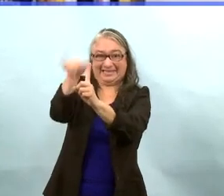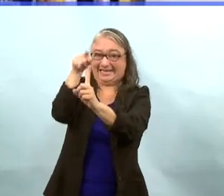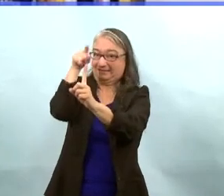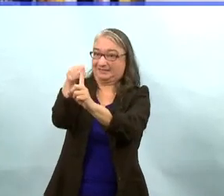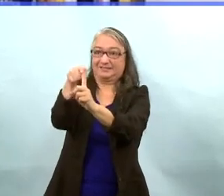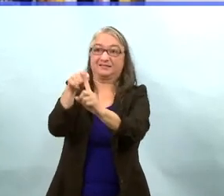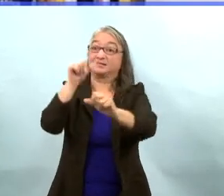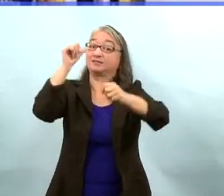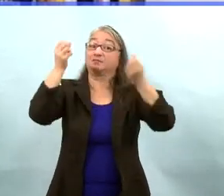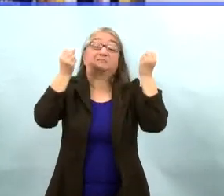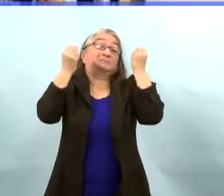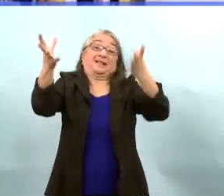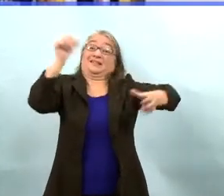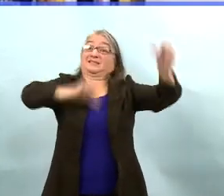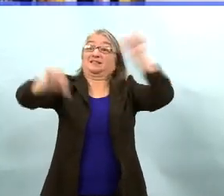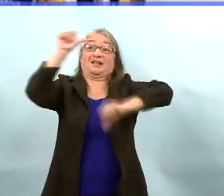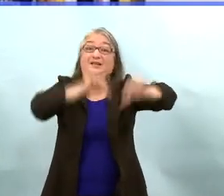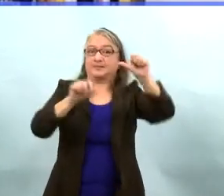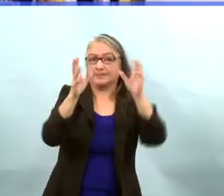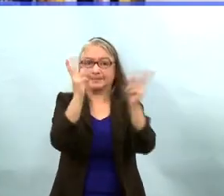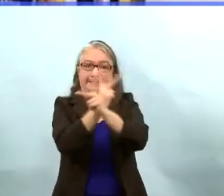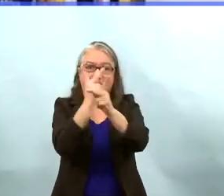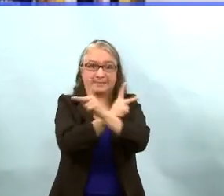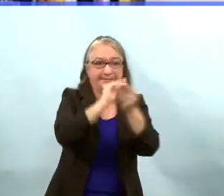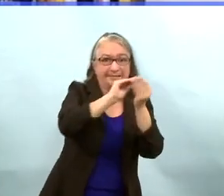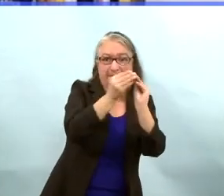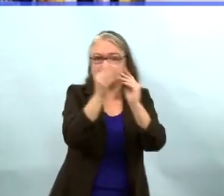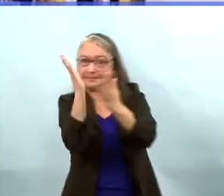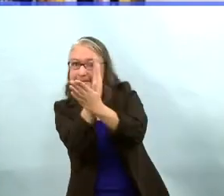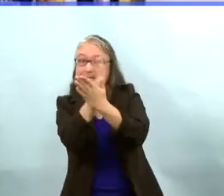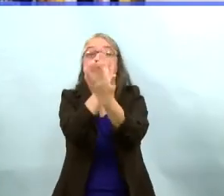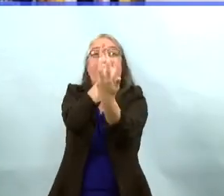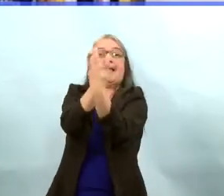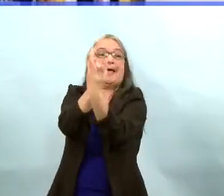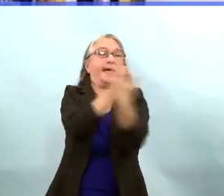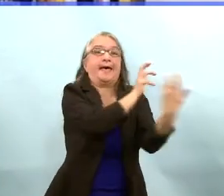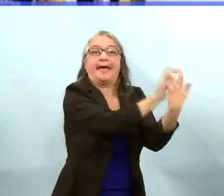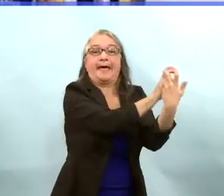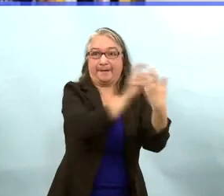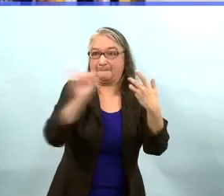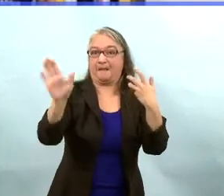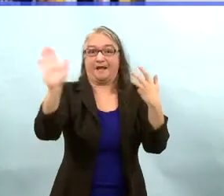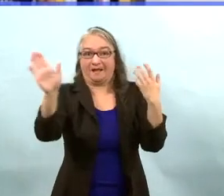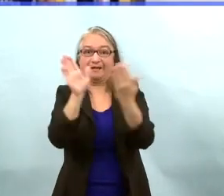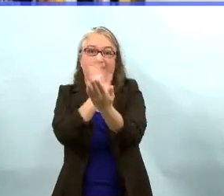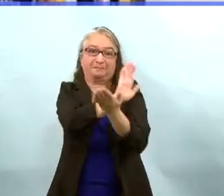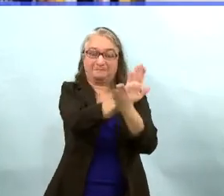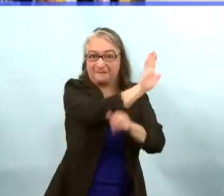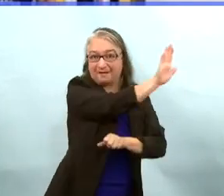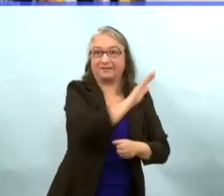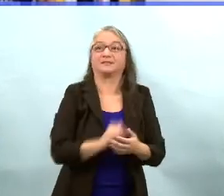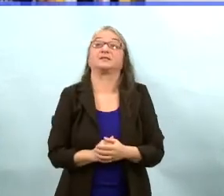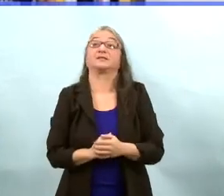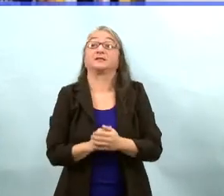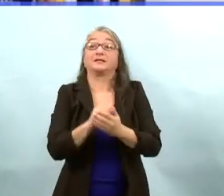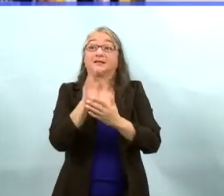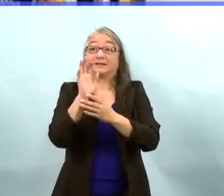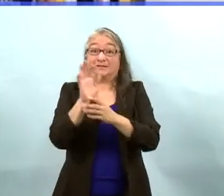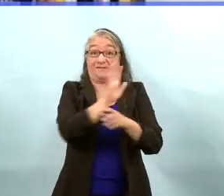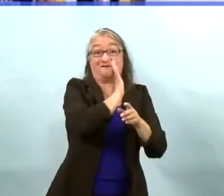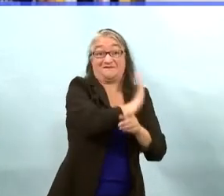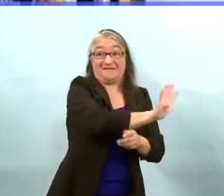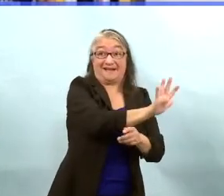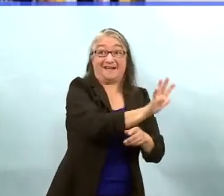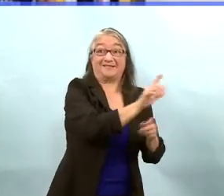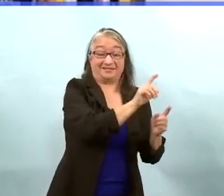limites pour les essais cliniques. Donc, les preuves montrent que les enfants qui ont entre 5 et 11 ans ont